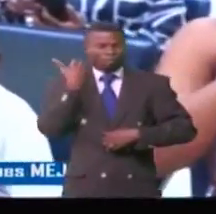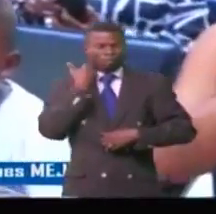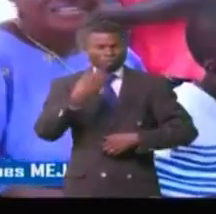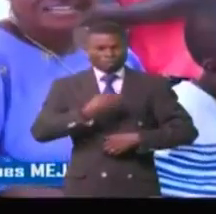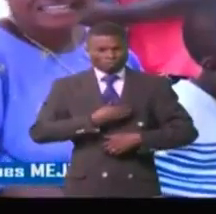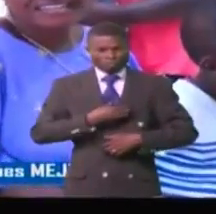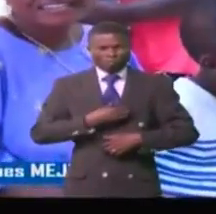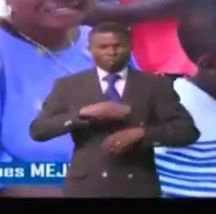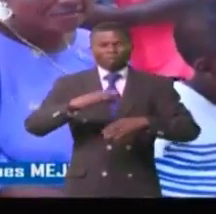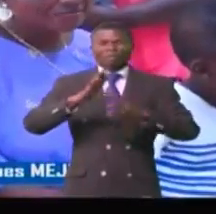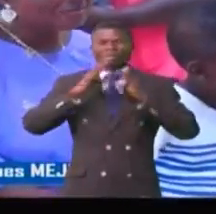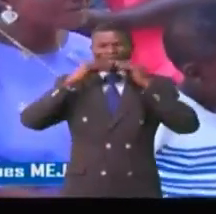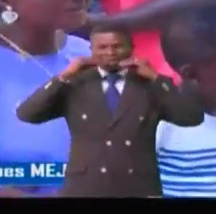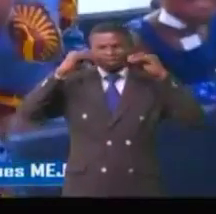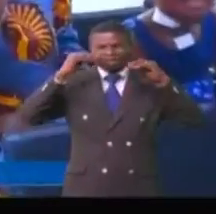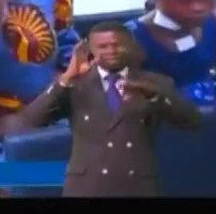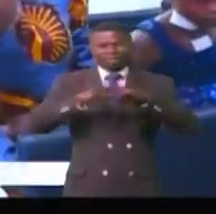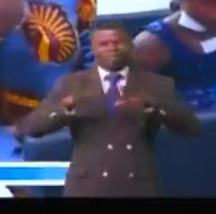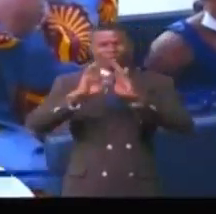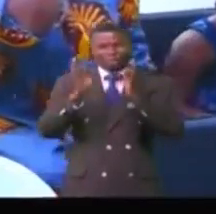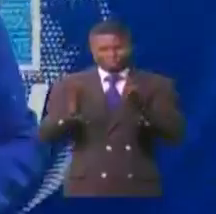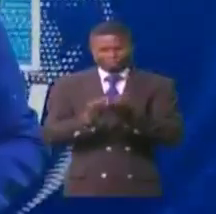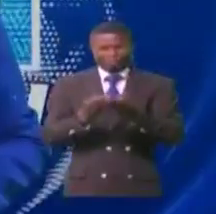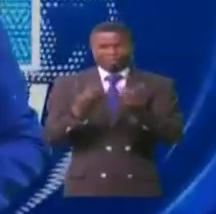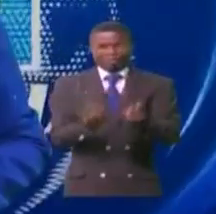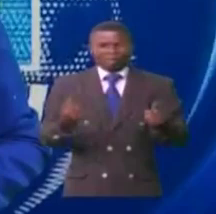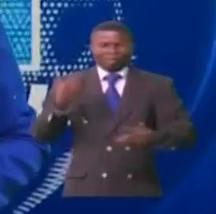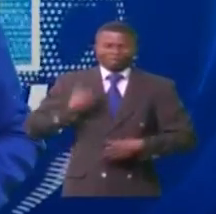le sourire dans les familles bénéficiaires.